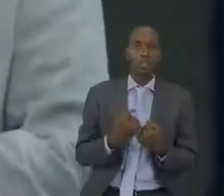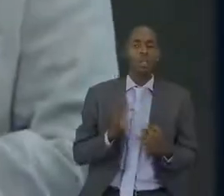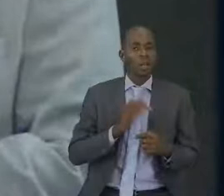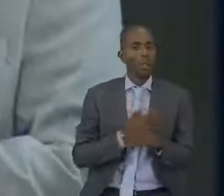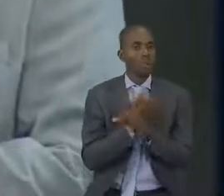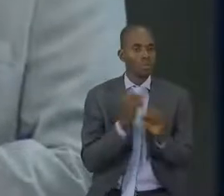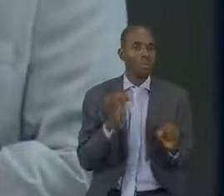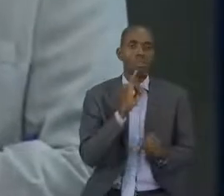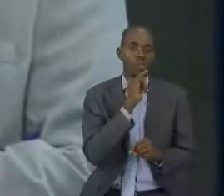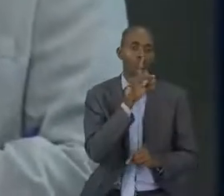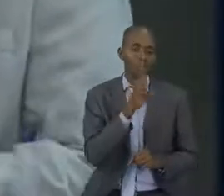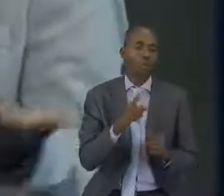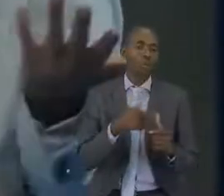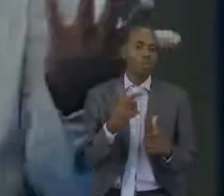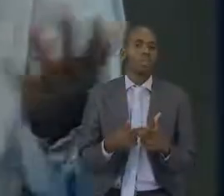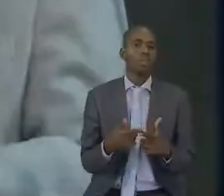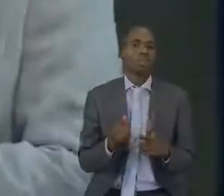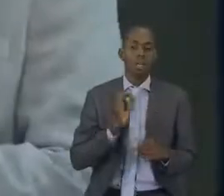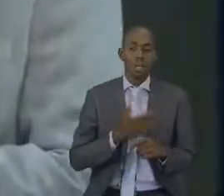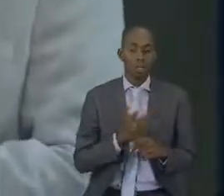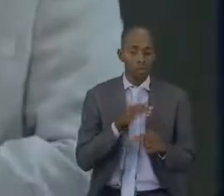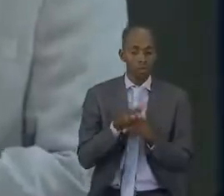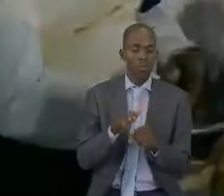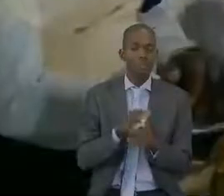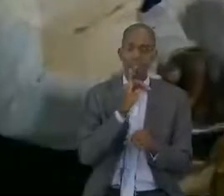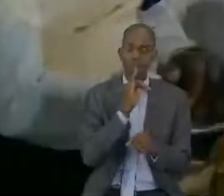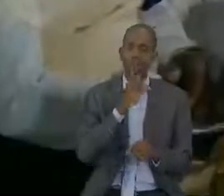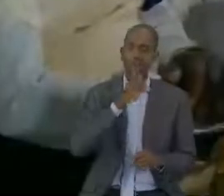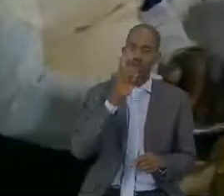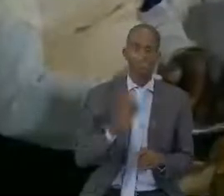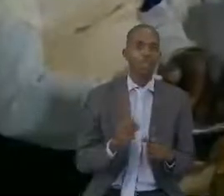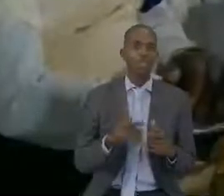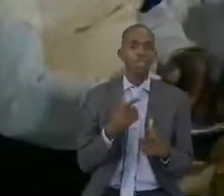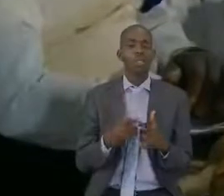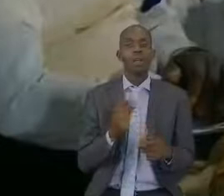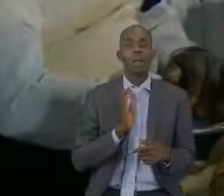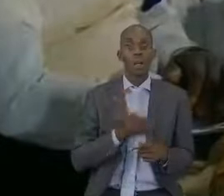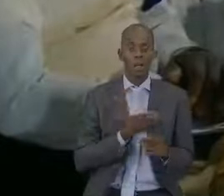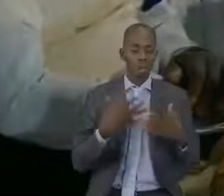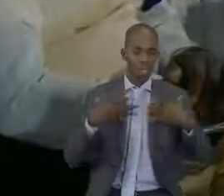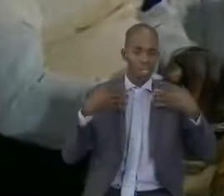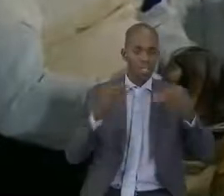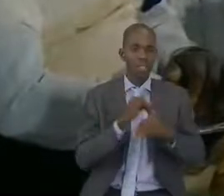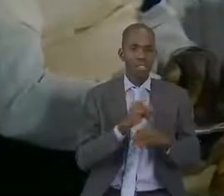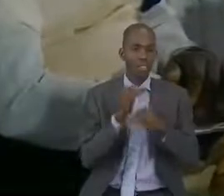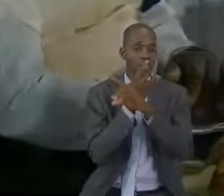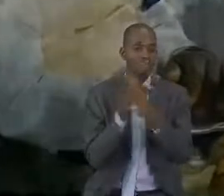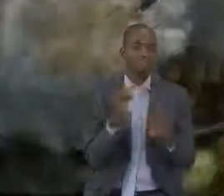garanti. Notre suffisance est garantie. Notre guérison, délivrance est